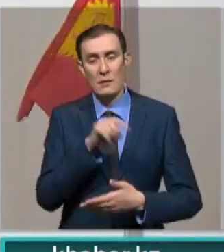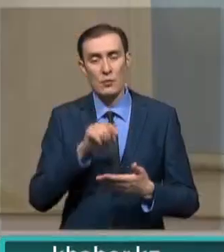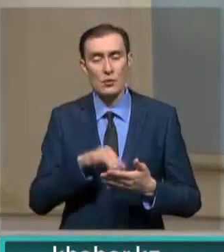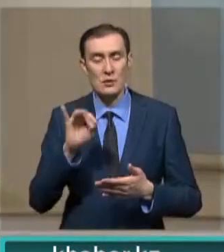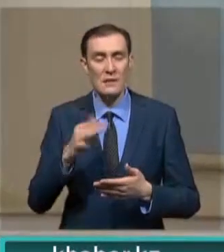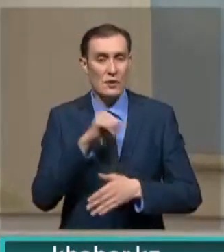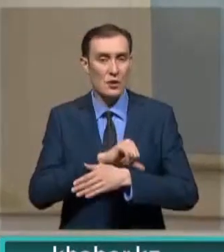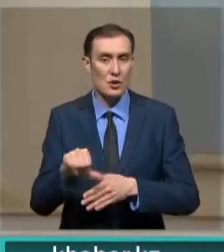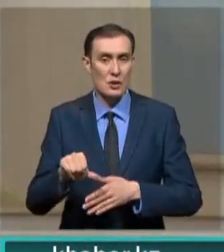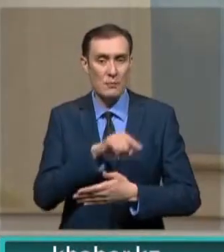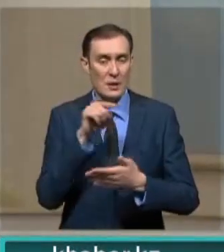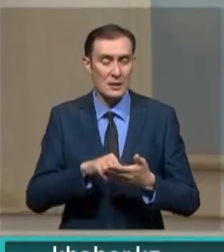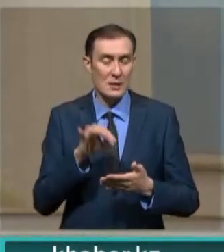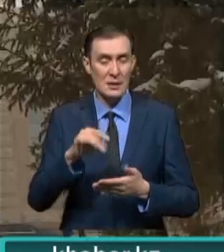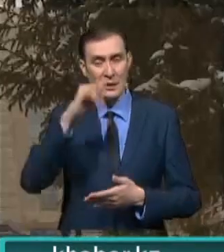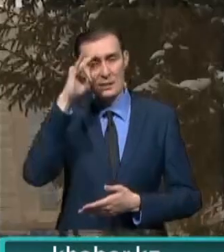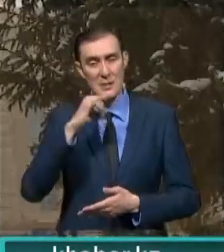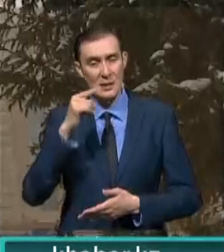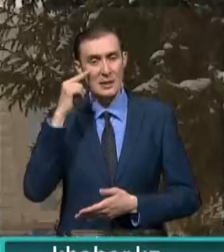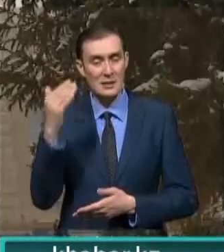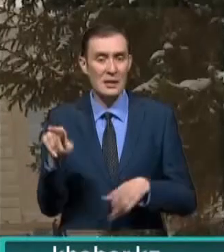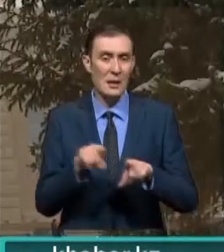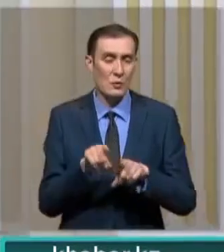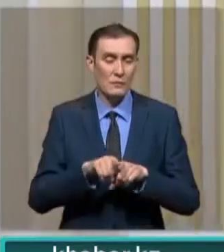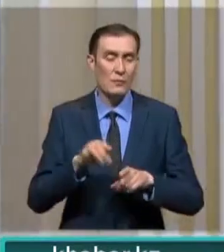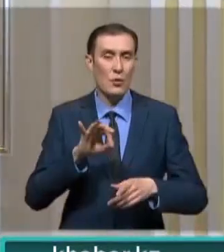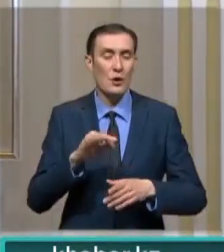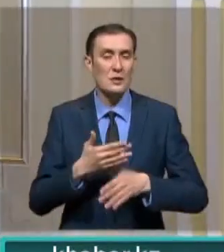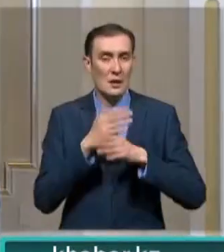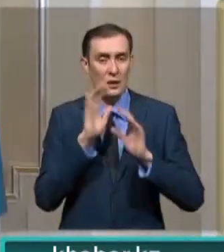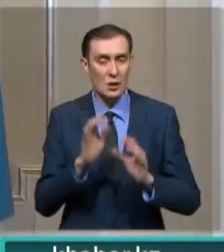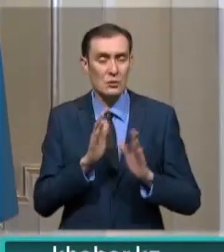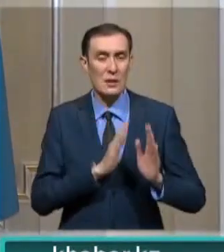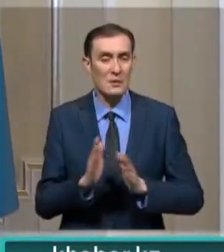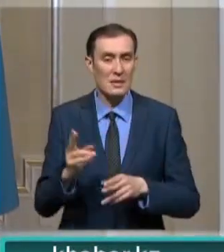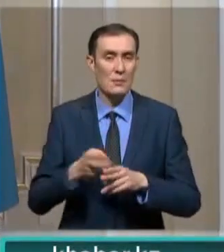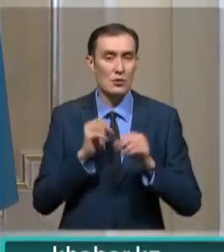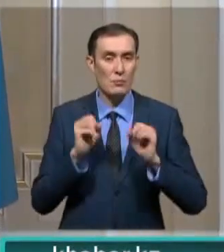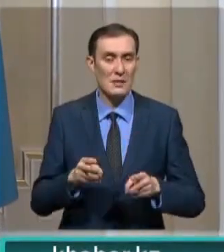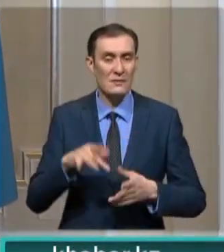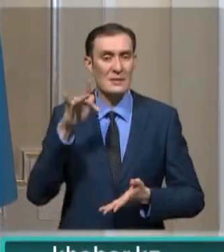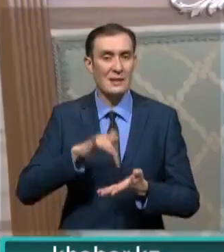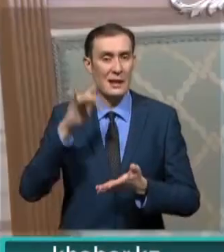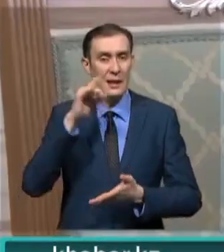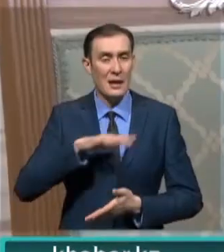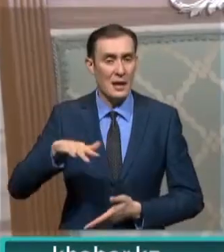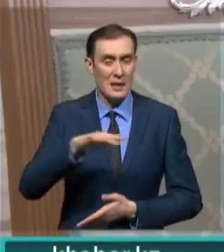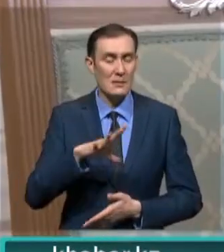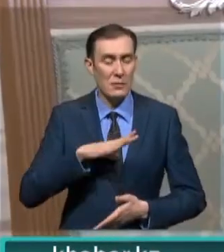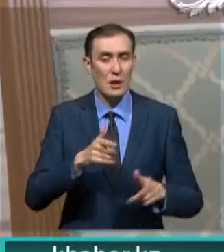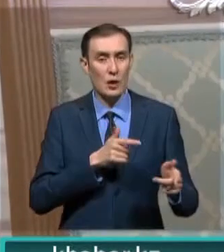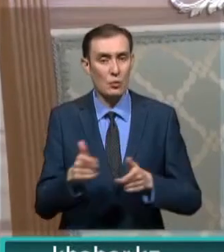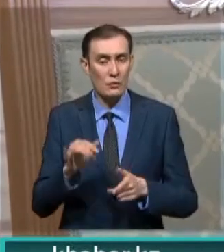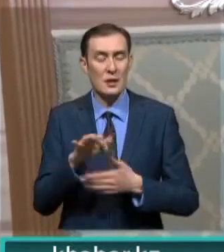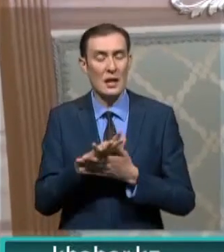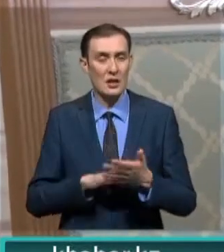вопросы внешней политики. И Казахстан, и Кыргызстан схожи в позициях по поддержанию стабильности и безопасности в Центральной Азии. Стороны готовы